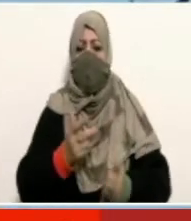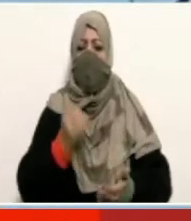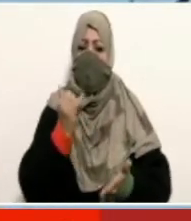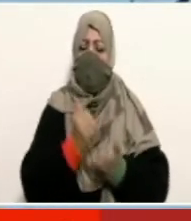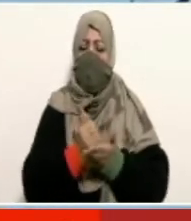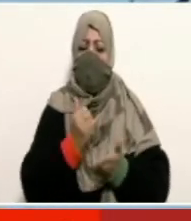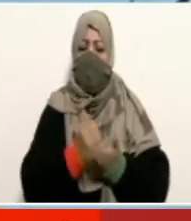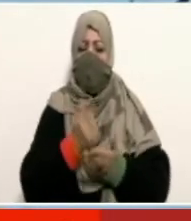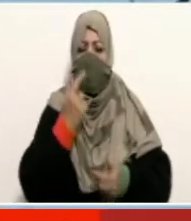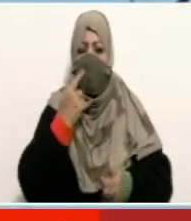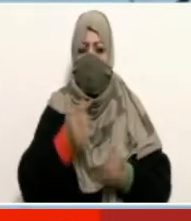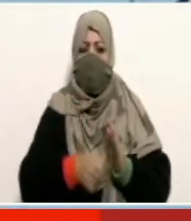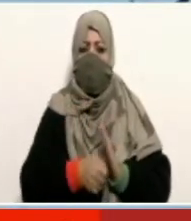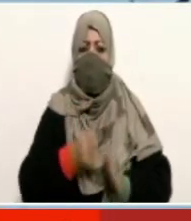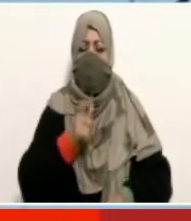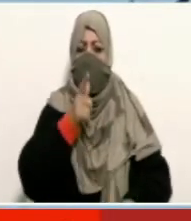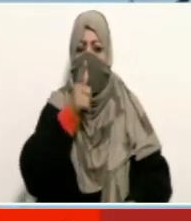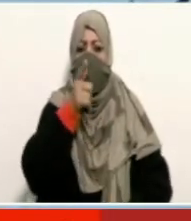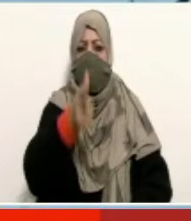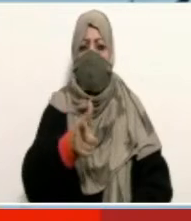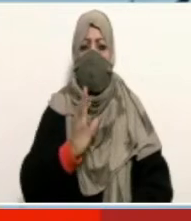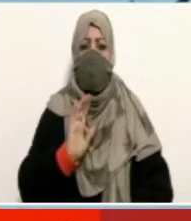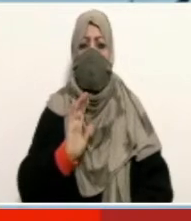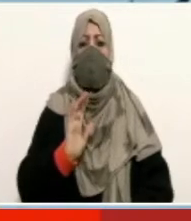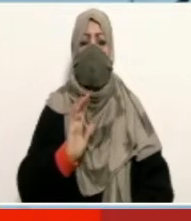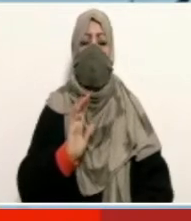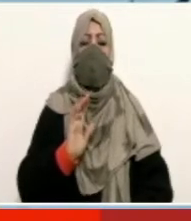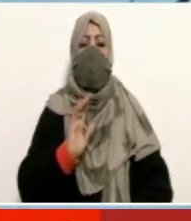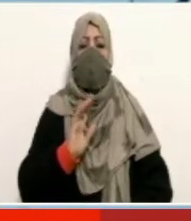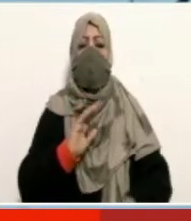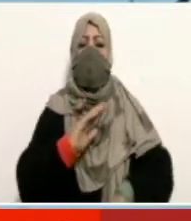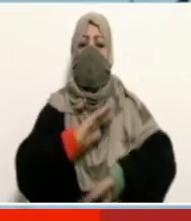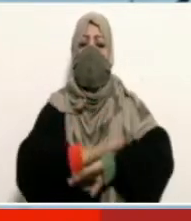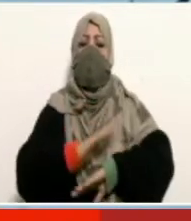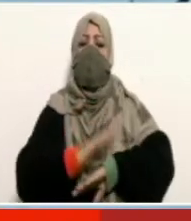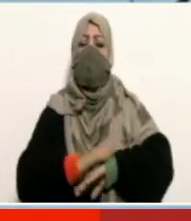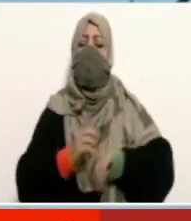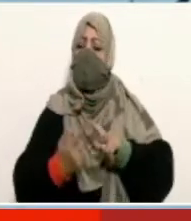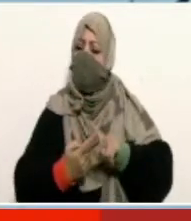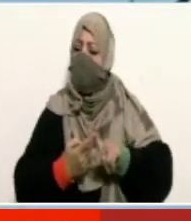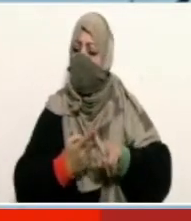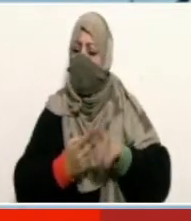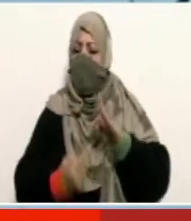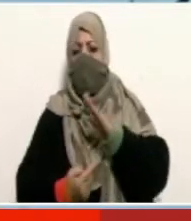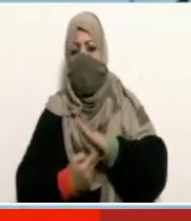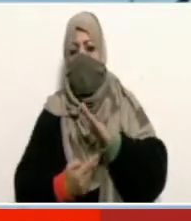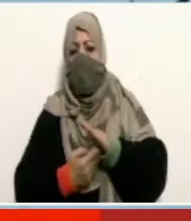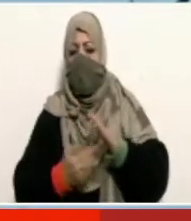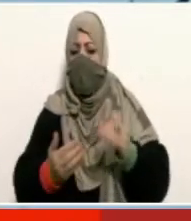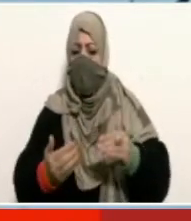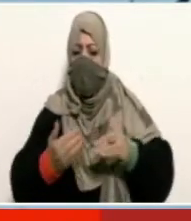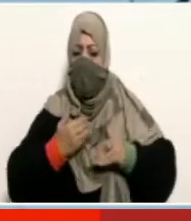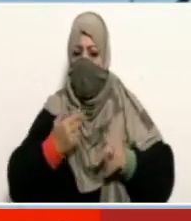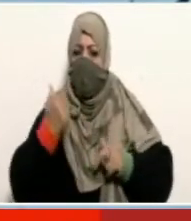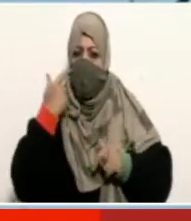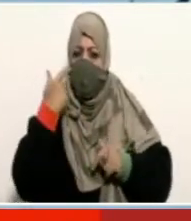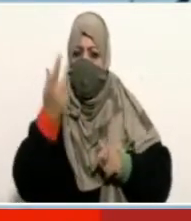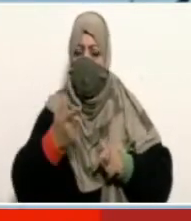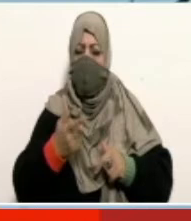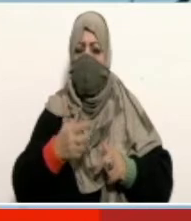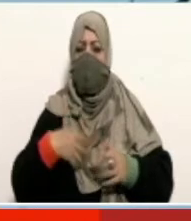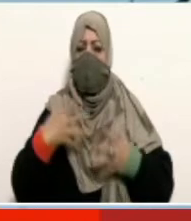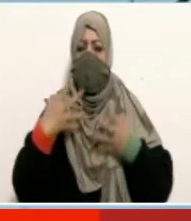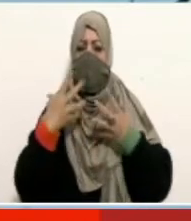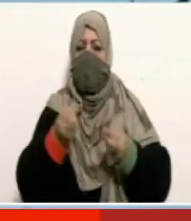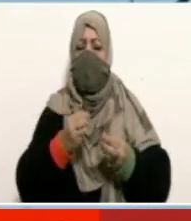توفيق الوكيل، ينبغي أن يعني قبل أن نوكله وحين التوكيل ينبع إعطاء المعلومات كاملة